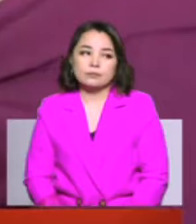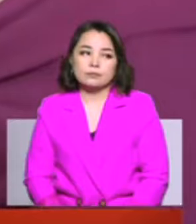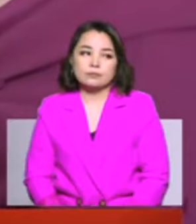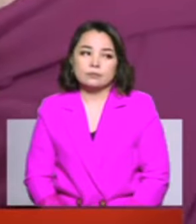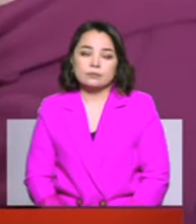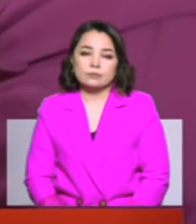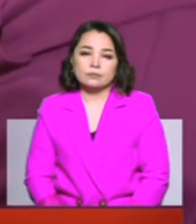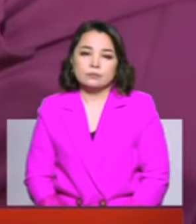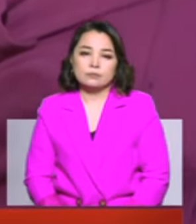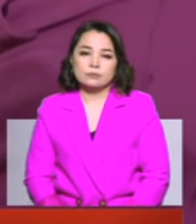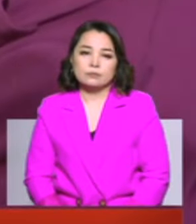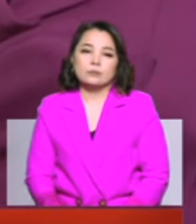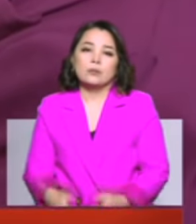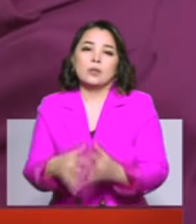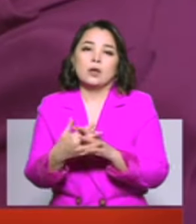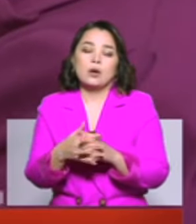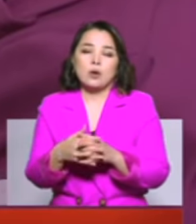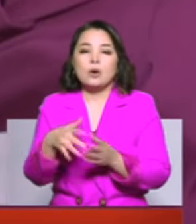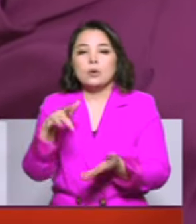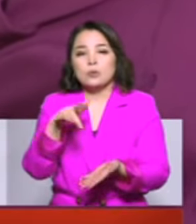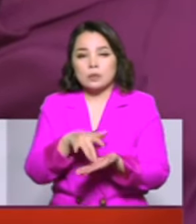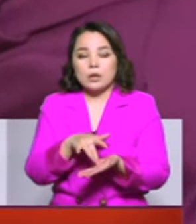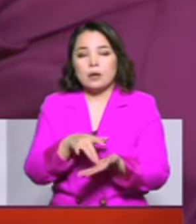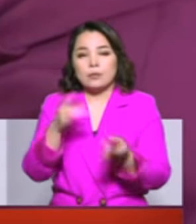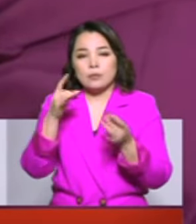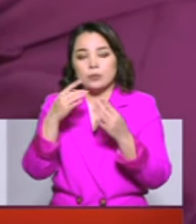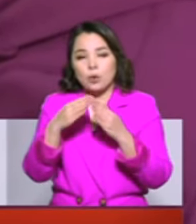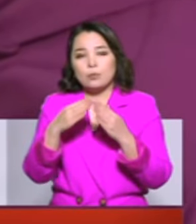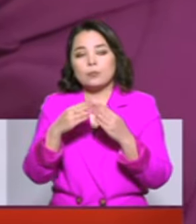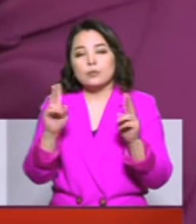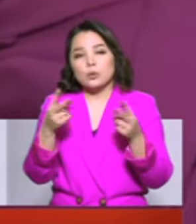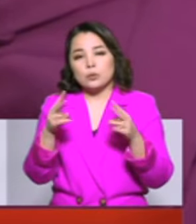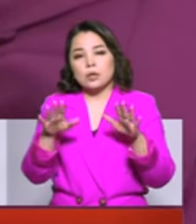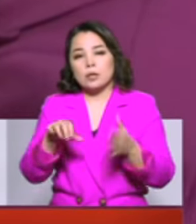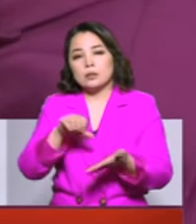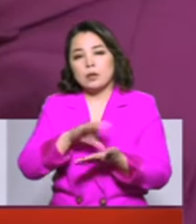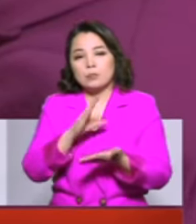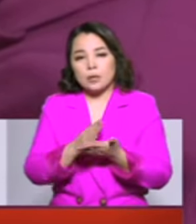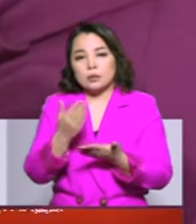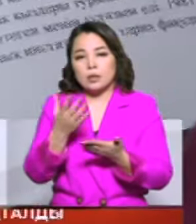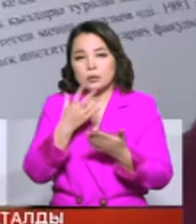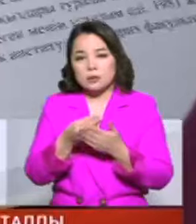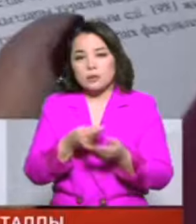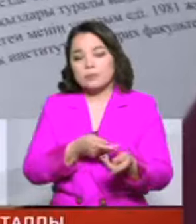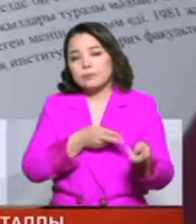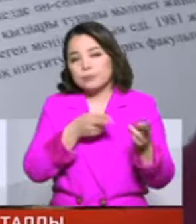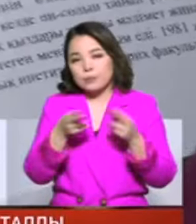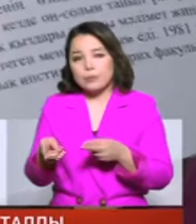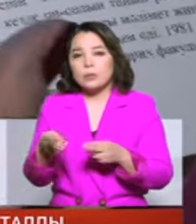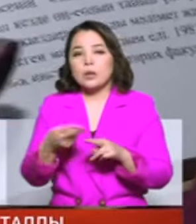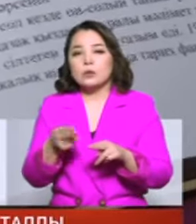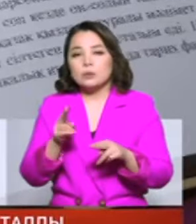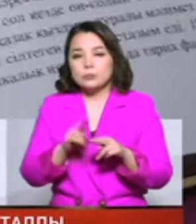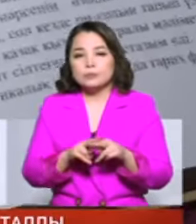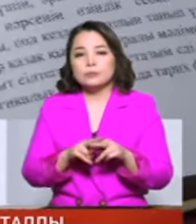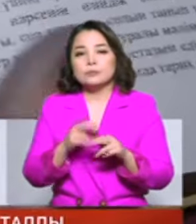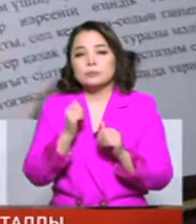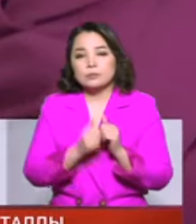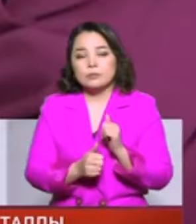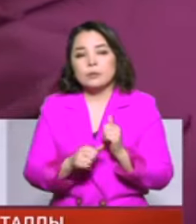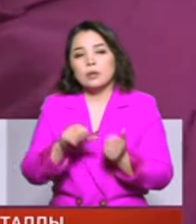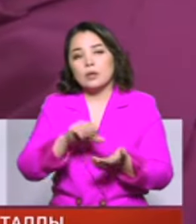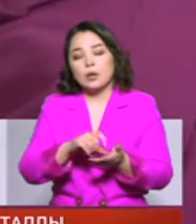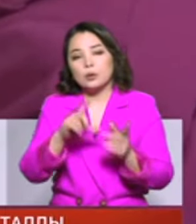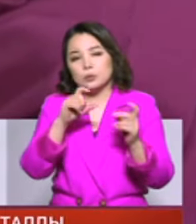Ауылдың ортасындағы манағы мәдениет үйі ғой енді домбыты деген ол кезде сол домбытыға алып барып екі ардагер